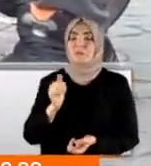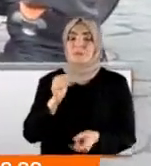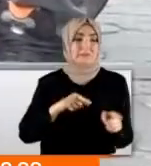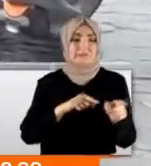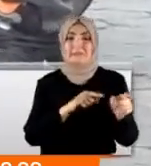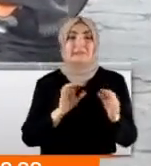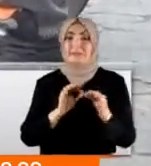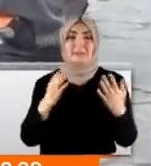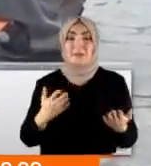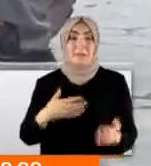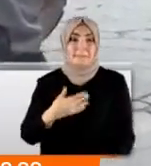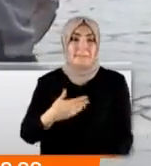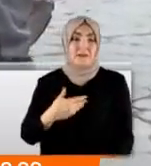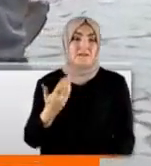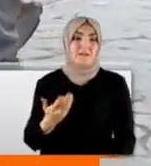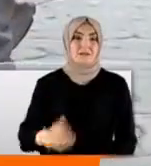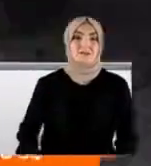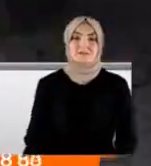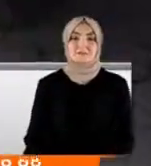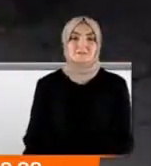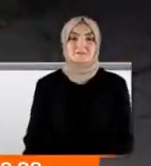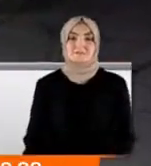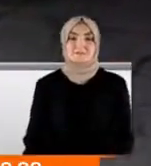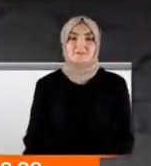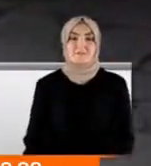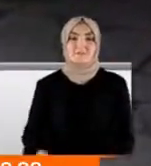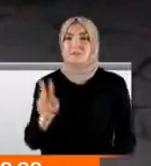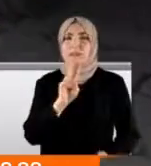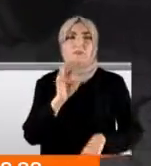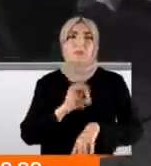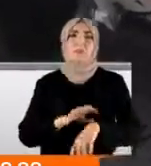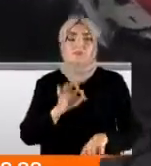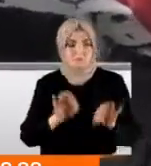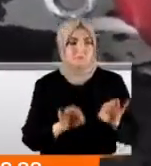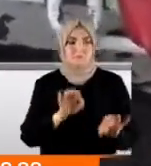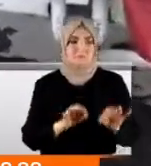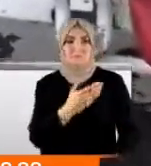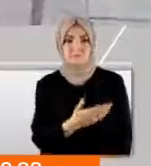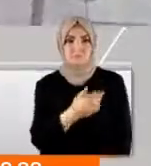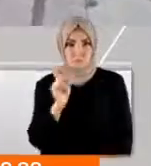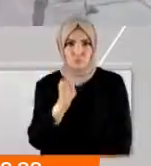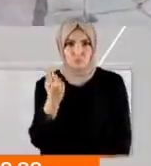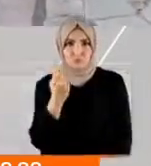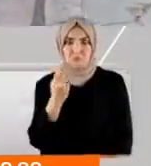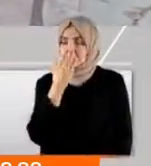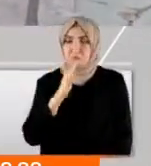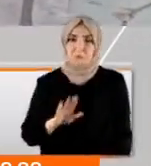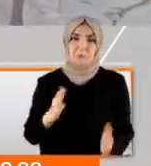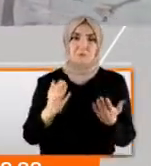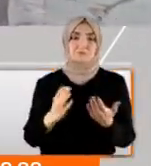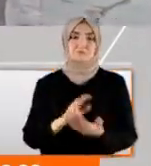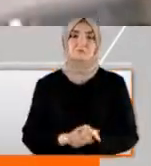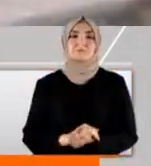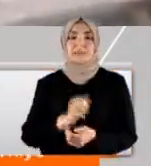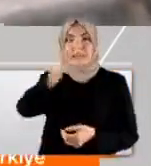göremiyorum mazgalda ama köpek hani bakınca biz de bakmak zorunda kalıyoruz. 20 dakikadır inceliyorsunuz. Herhangi bir şey buldunuz mu? Yok, herhangi bir şey yok şu an. İtfaiye ekipleri cadde